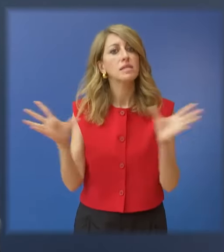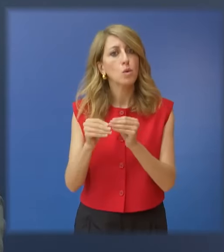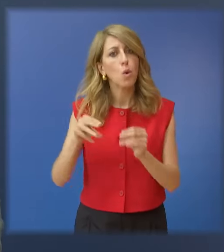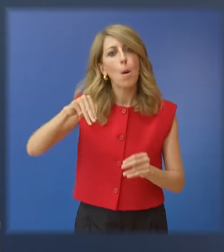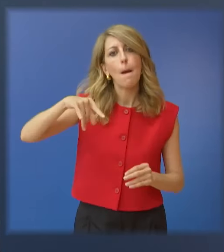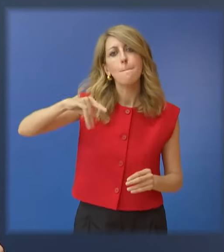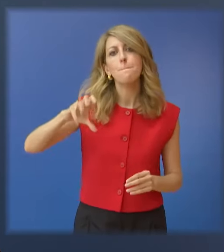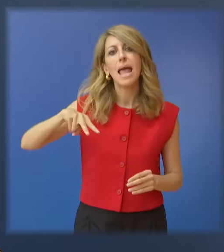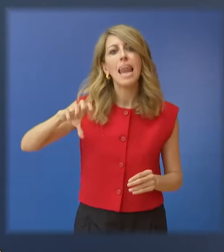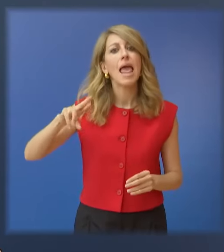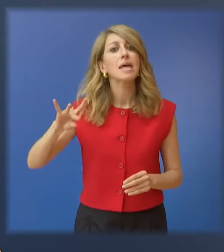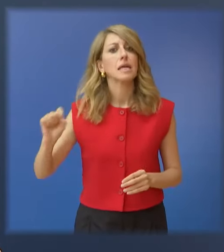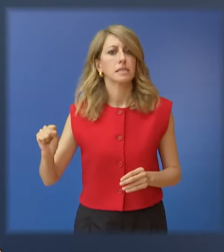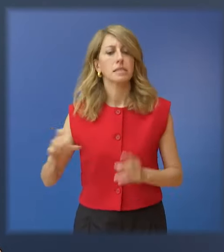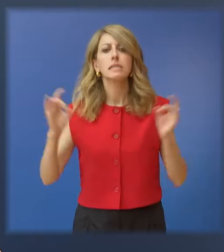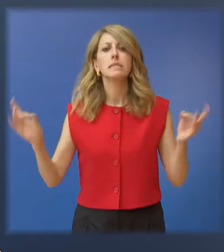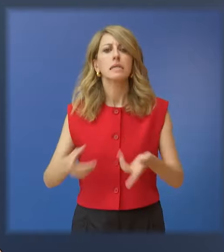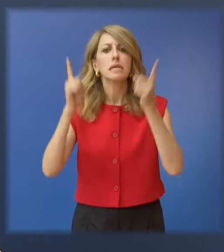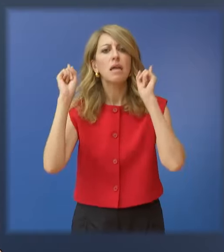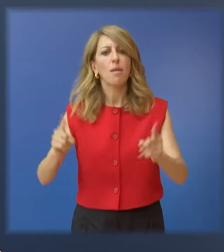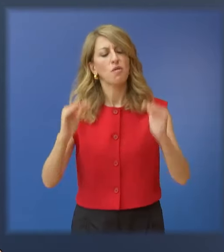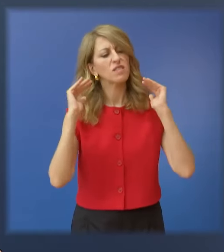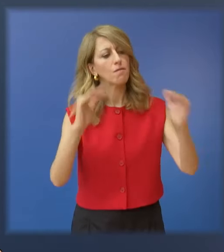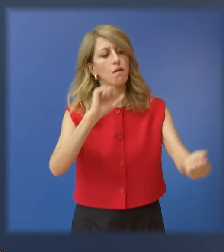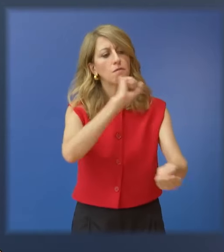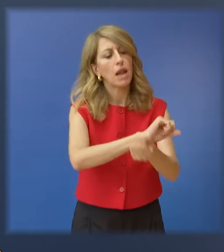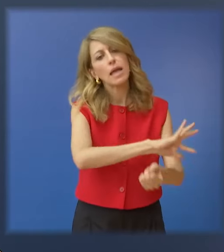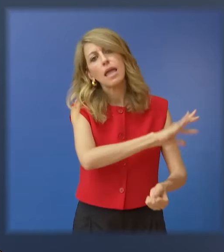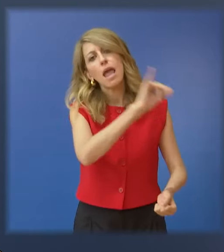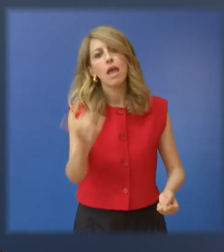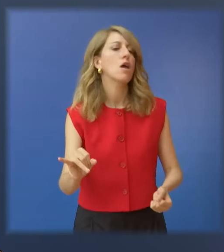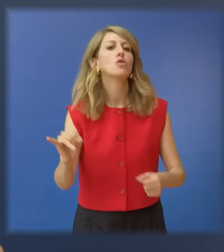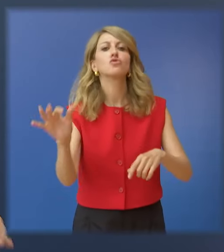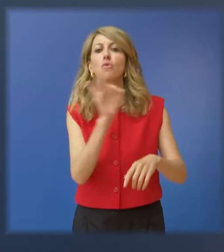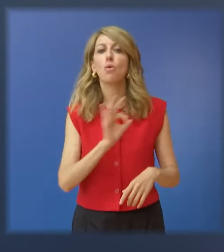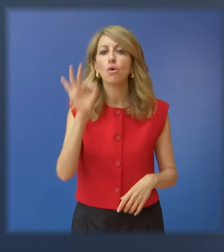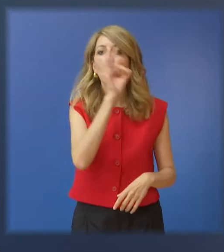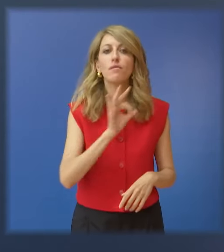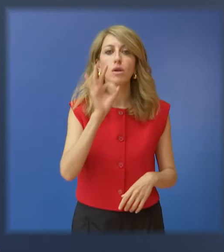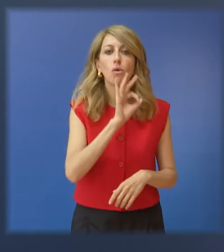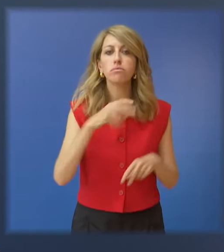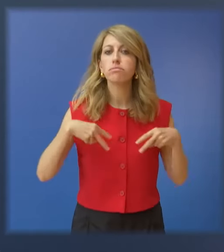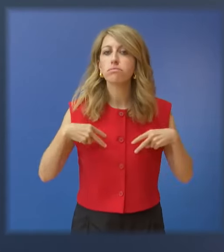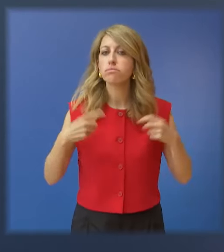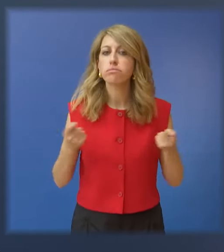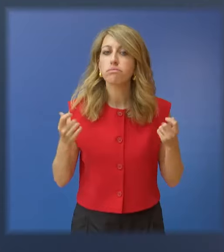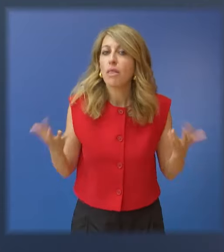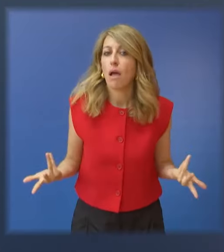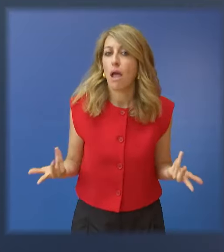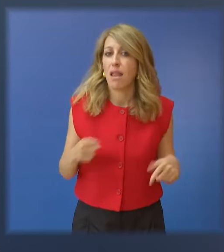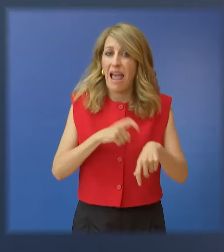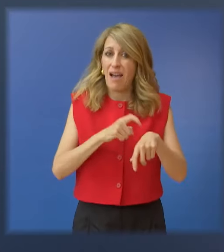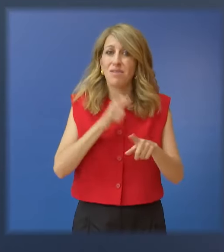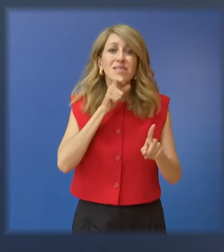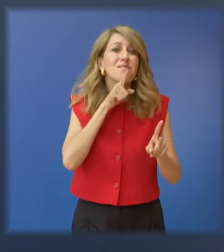μέχρι τον οκτώβριο θα κάνει κάποιο θα κάνει κάποια ενέργεια η ελληνική κυβέρνηση θα ή επειδή είναι ευρωβουλευτής